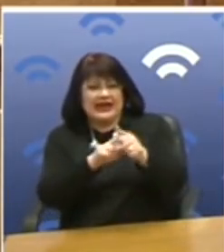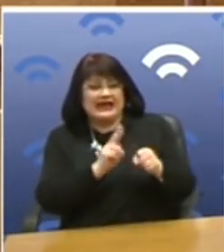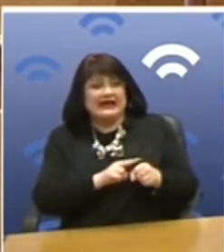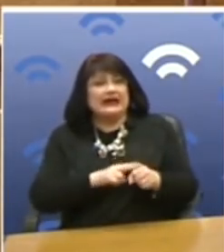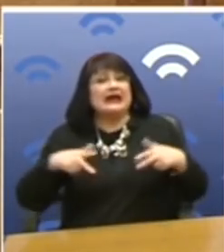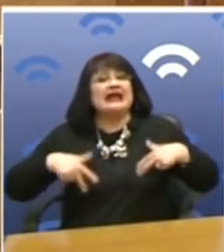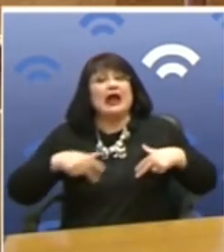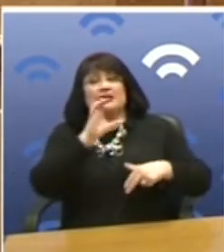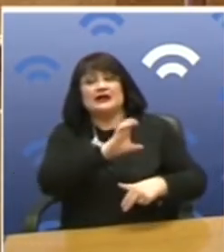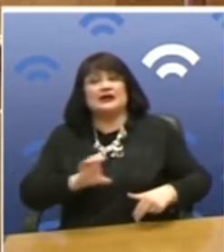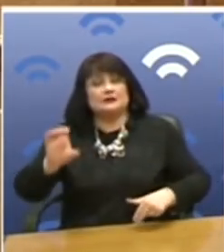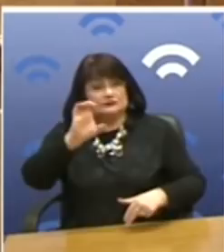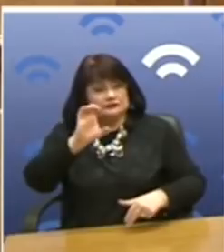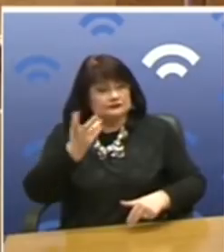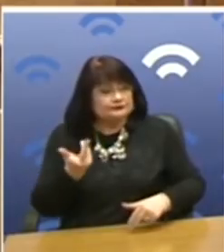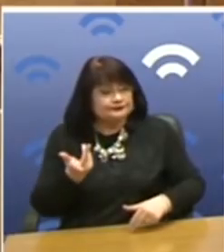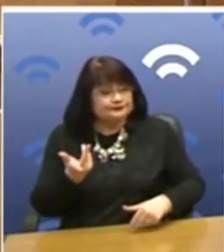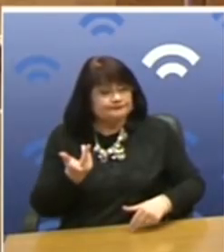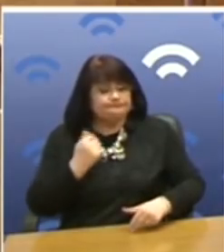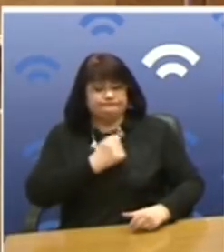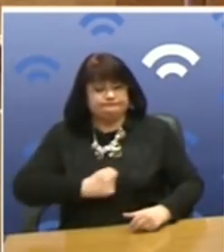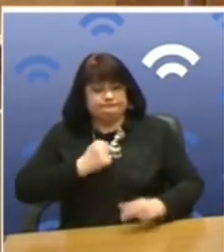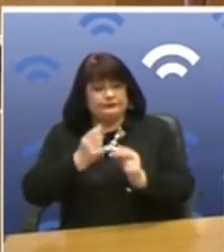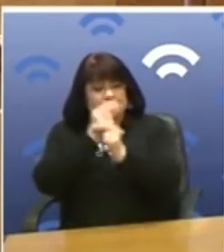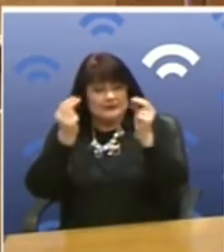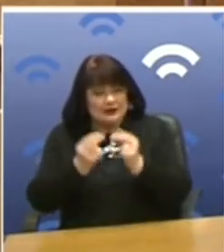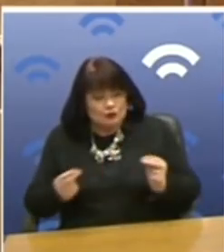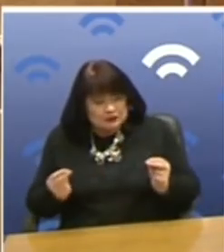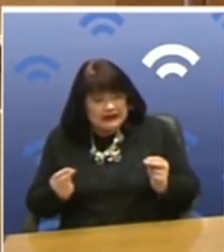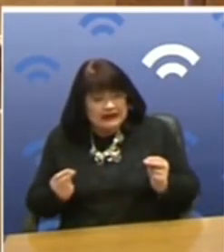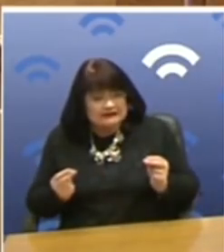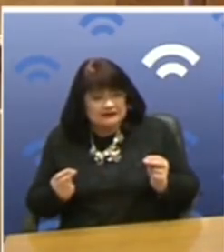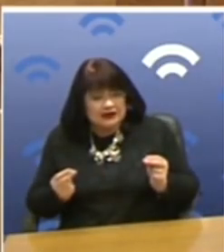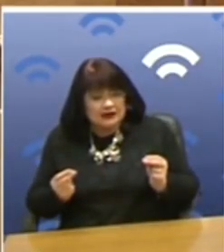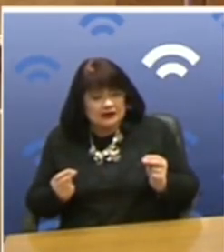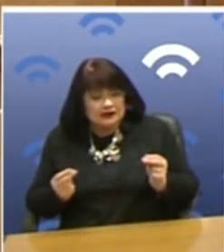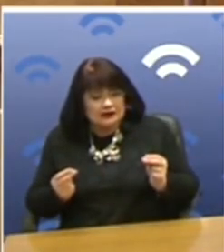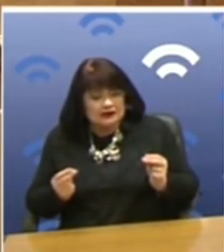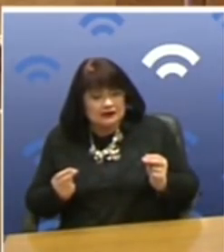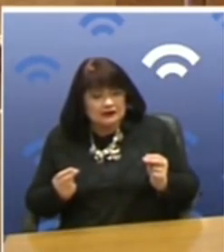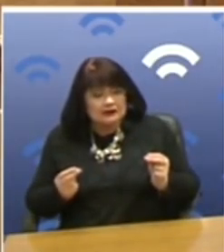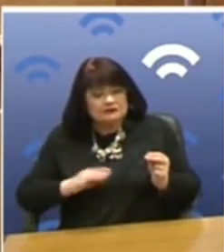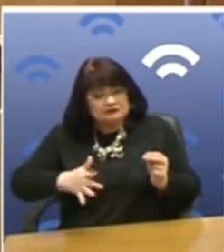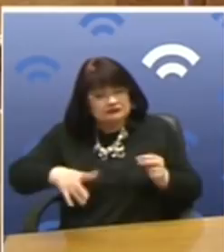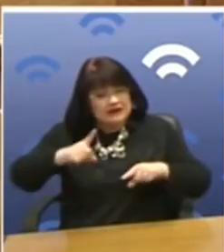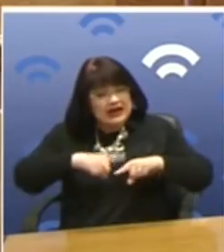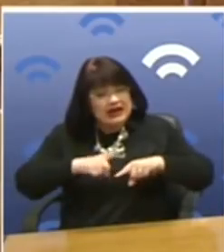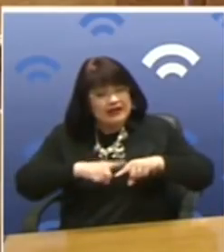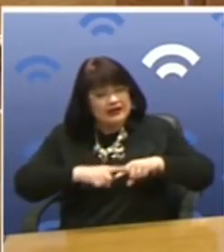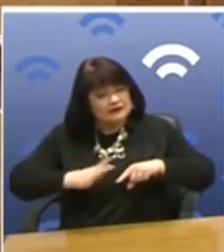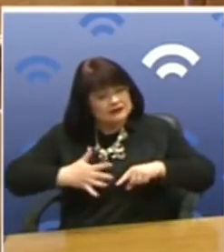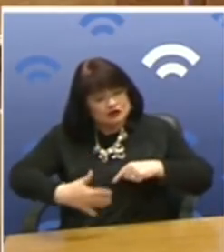συνολικό πληθυσμό, αυτό το τραγικό αποτέλεσμα να υπάρξει και στην Ελλάδα απλά σε